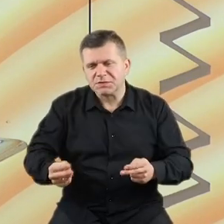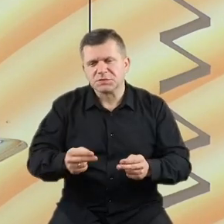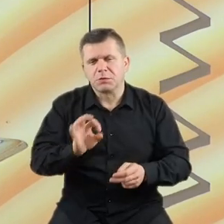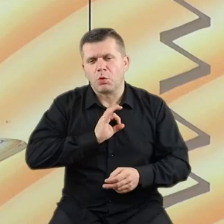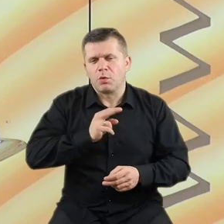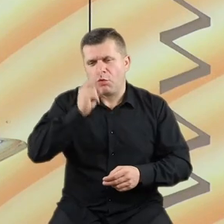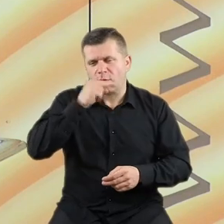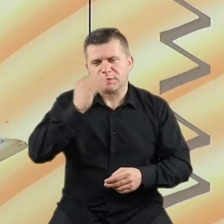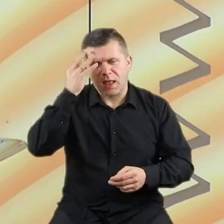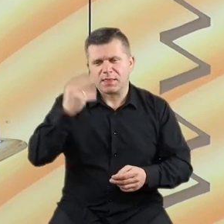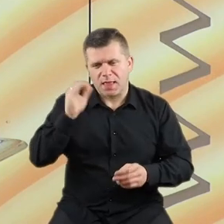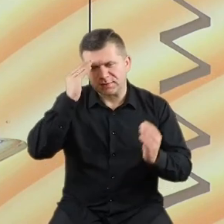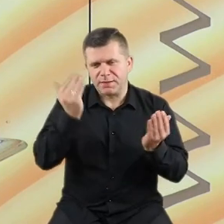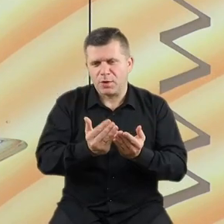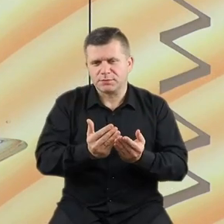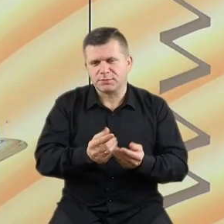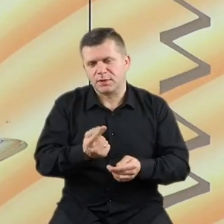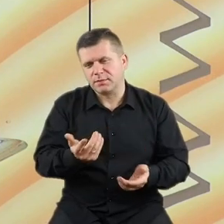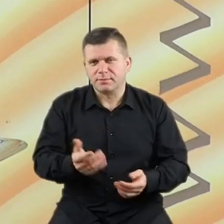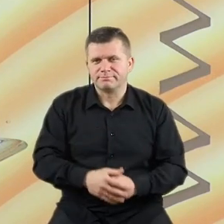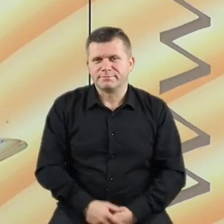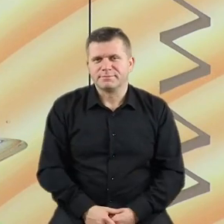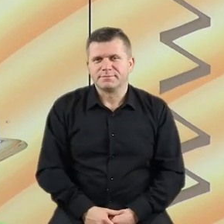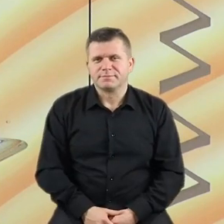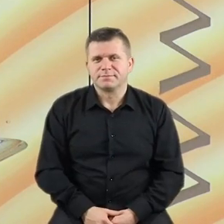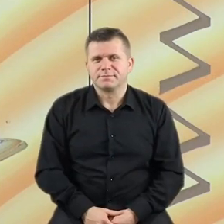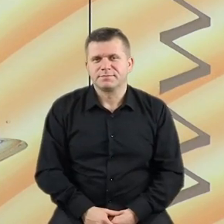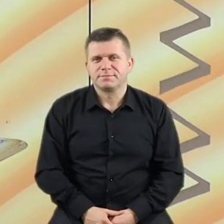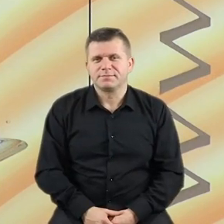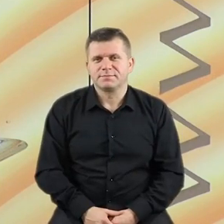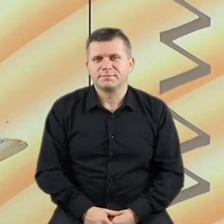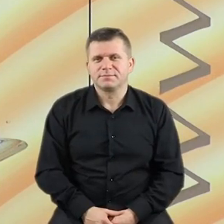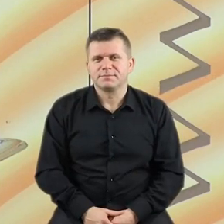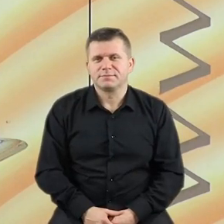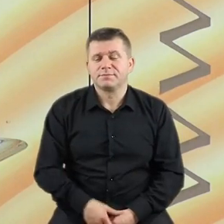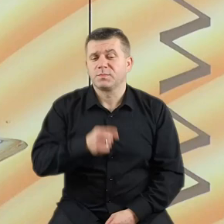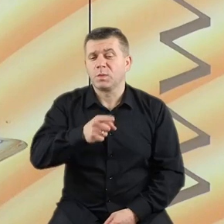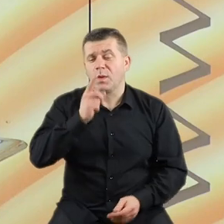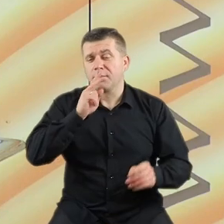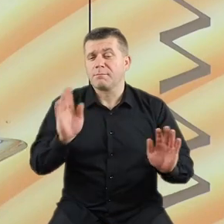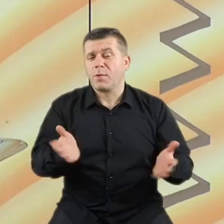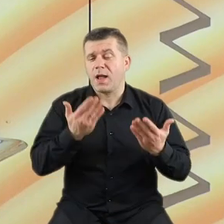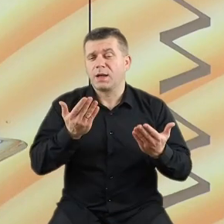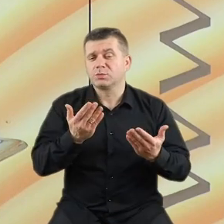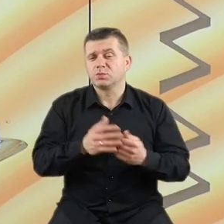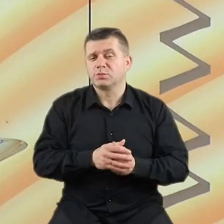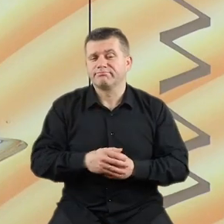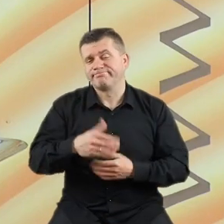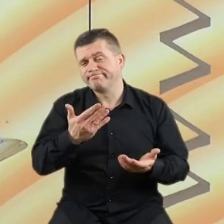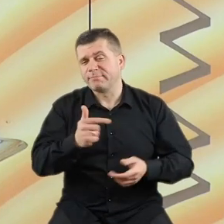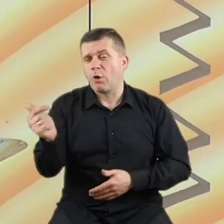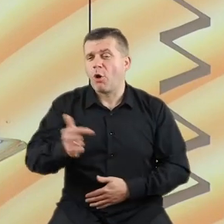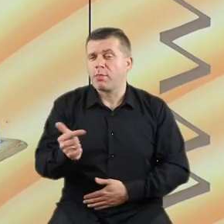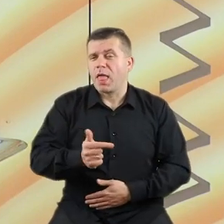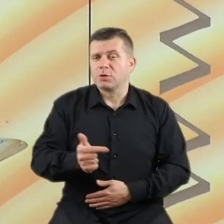ojca generała i tak go zapoznałam. Także naprawdę, no, ale to pokazuje to taką